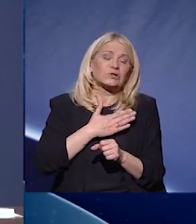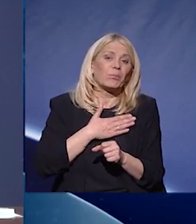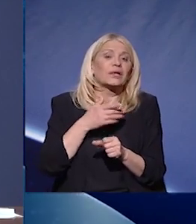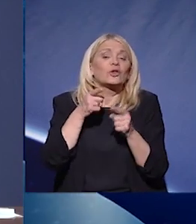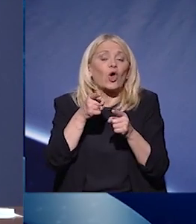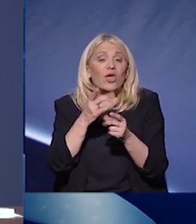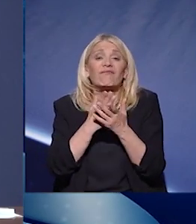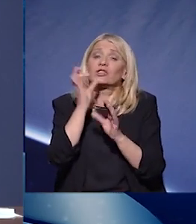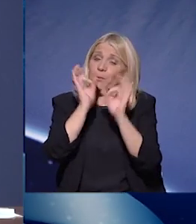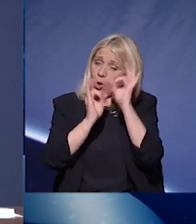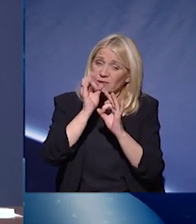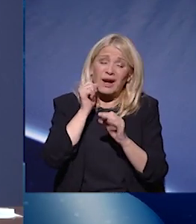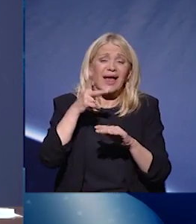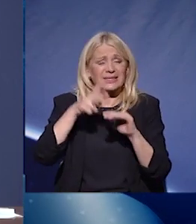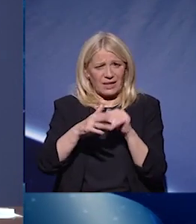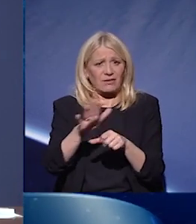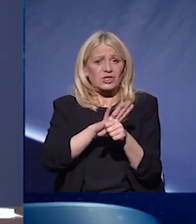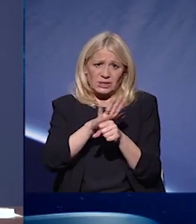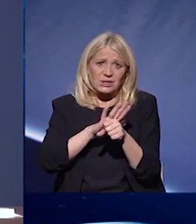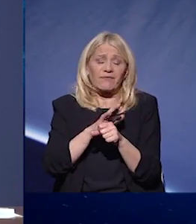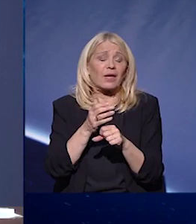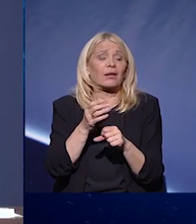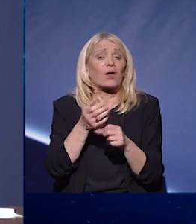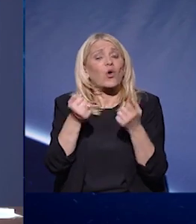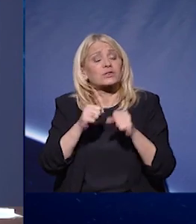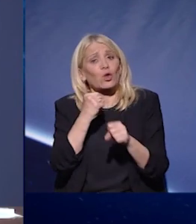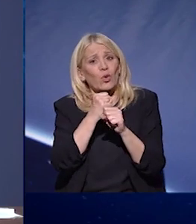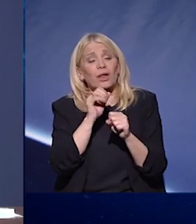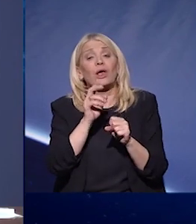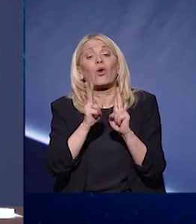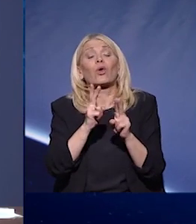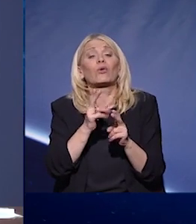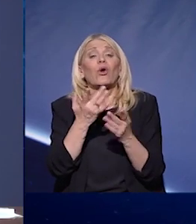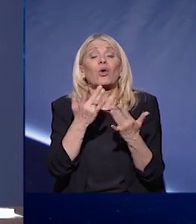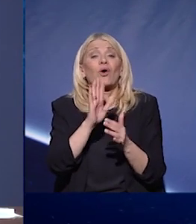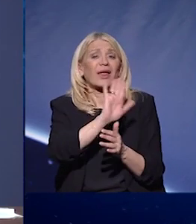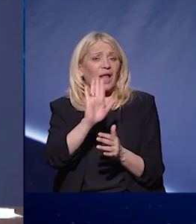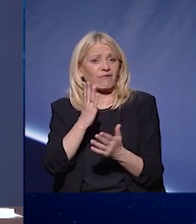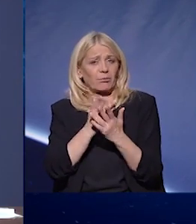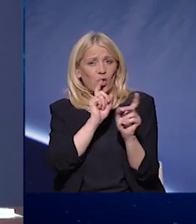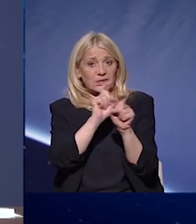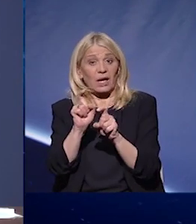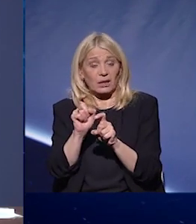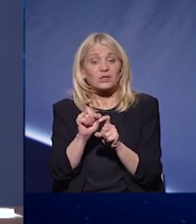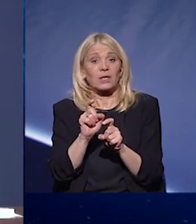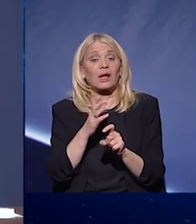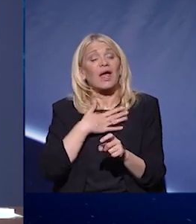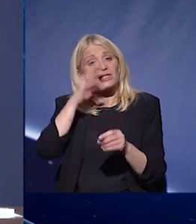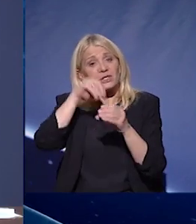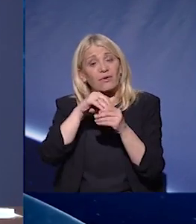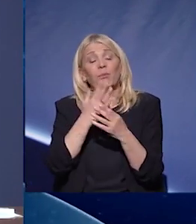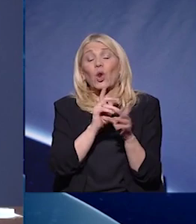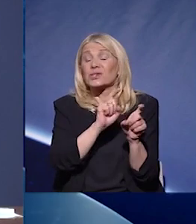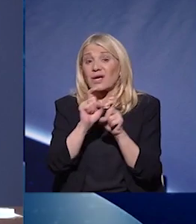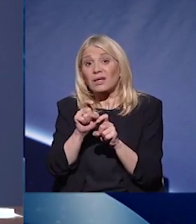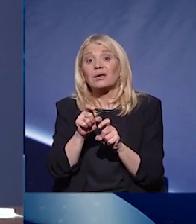onda već procena, ozbiljna procena, koliko je takvih zaraženo. Znači, koliko je našeg stanovništva